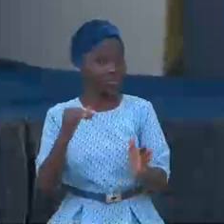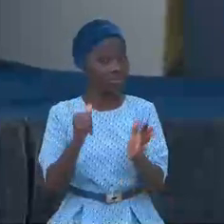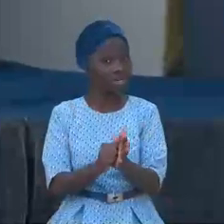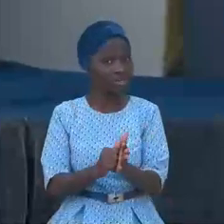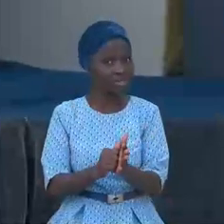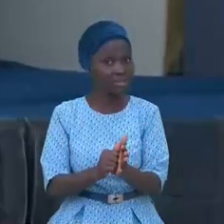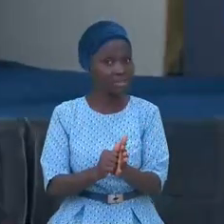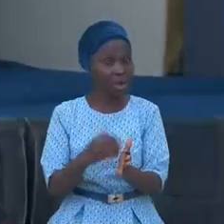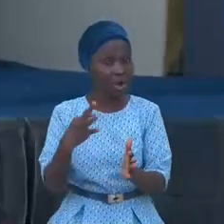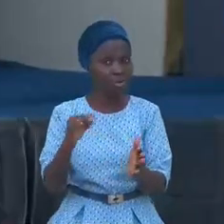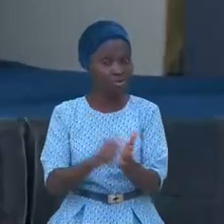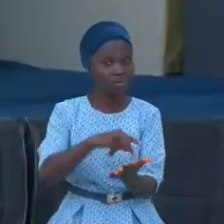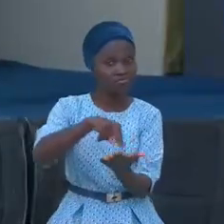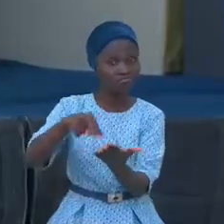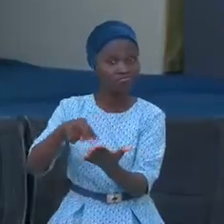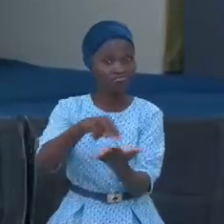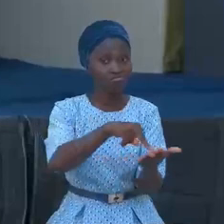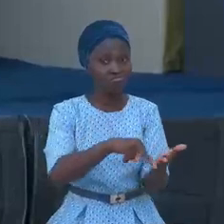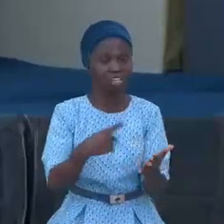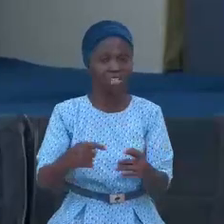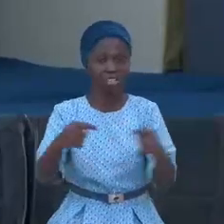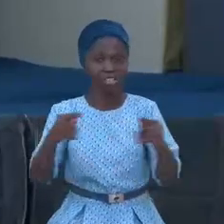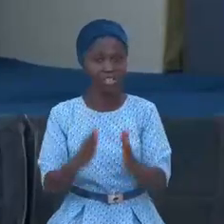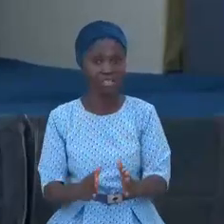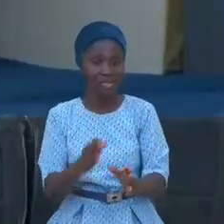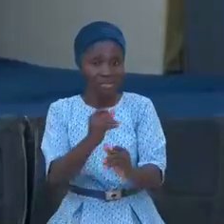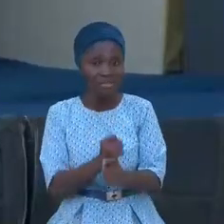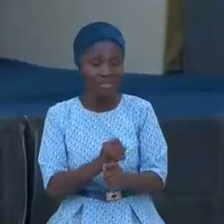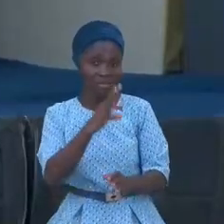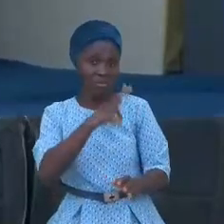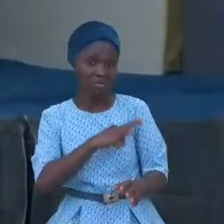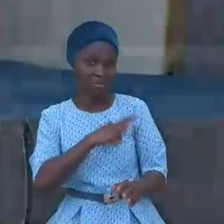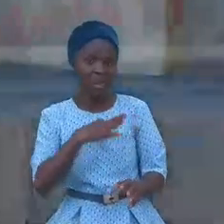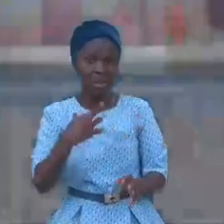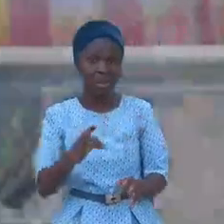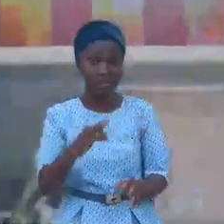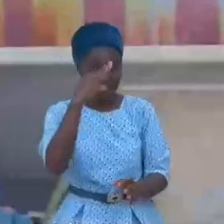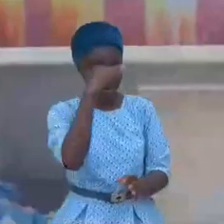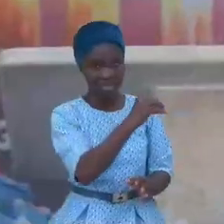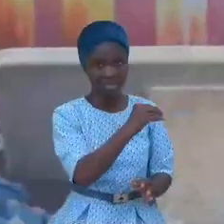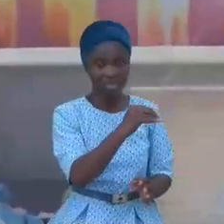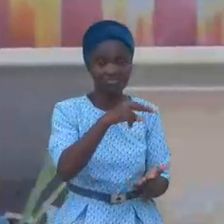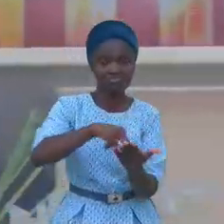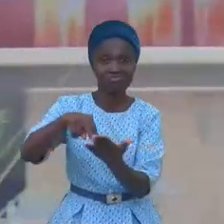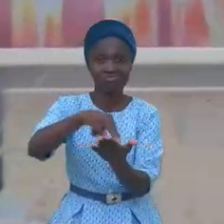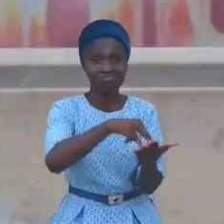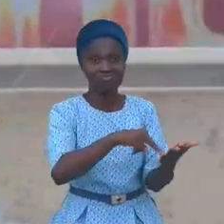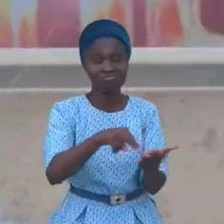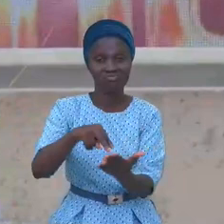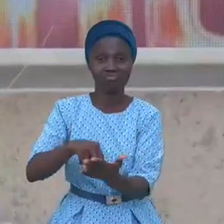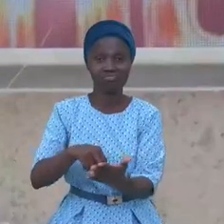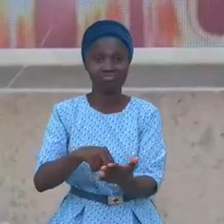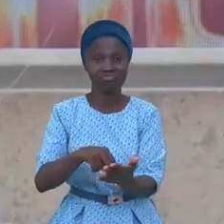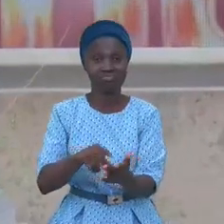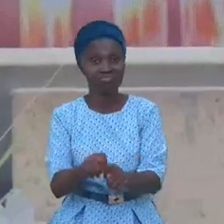de sa balade. L'ennemi a profité de ses balades. Il était passé par